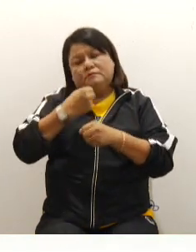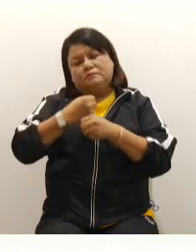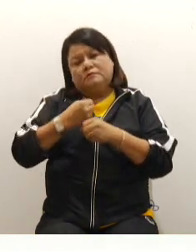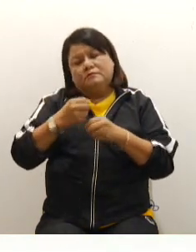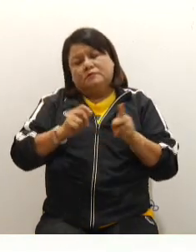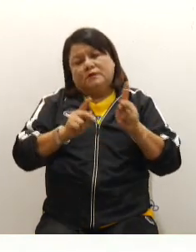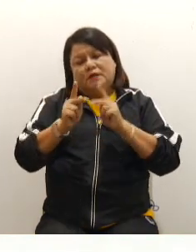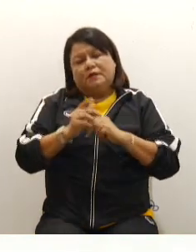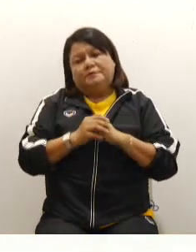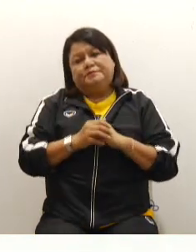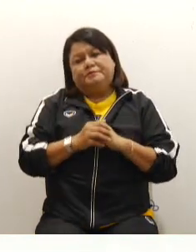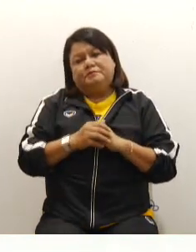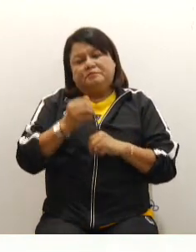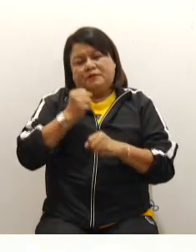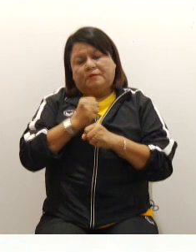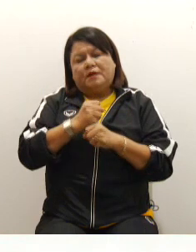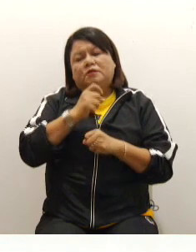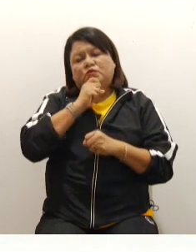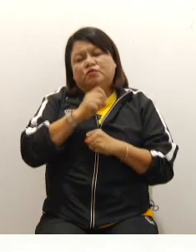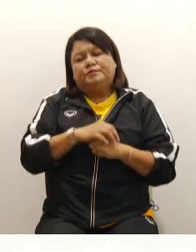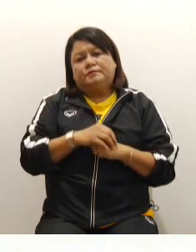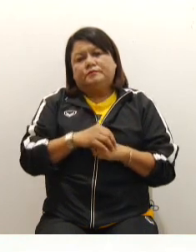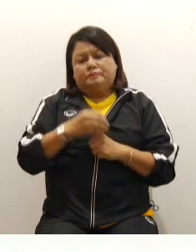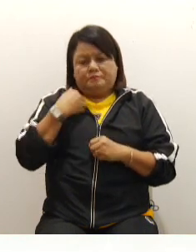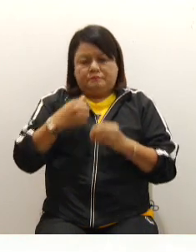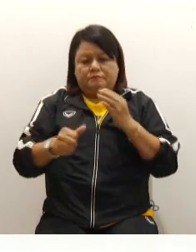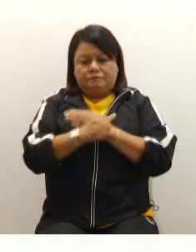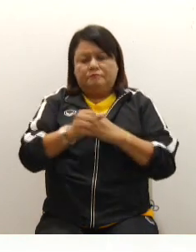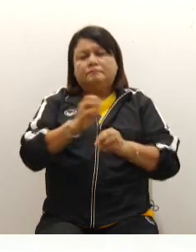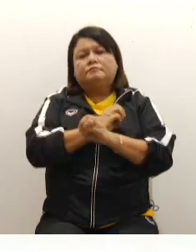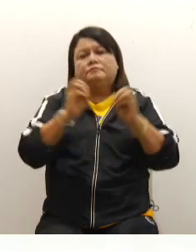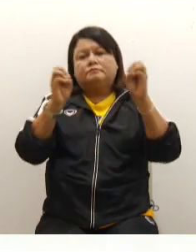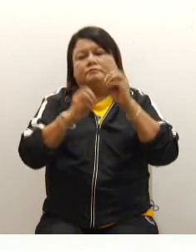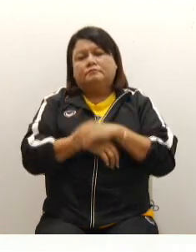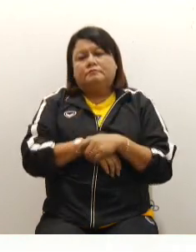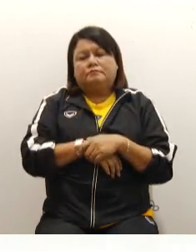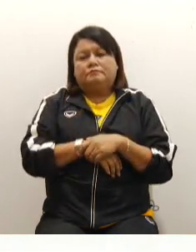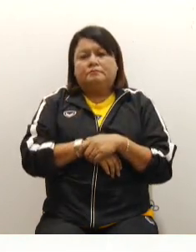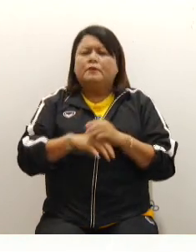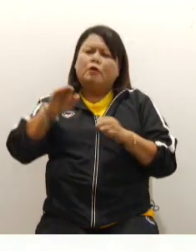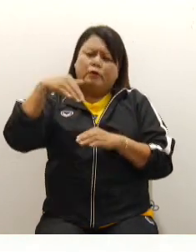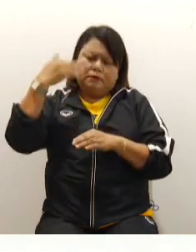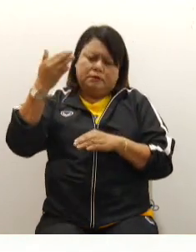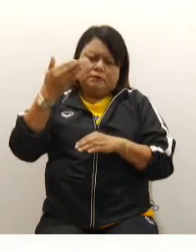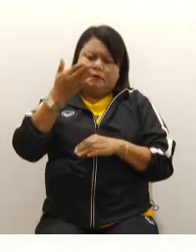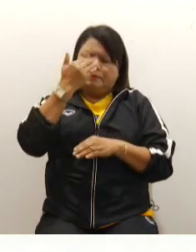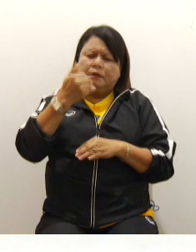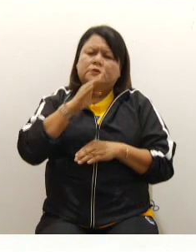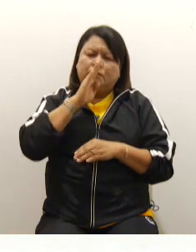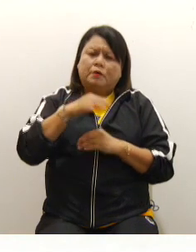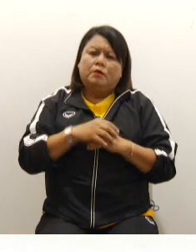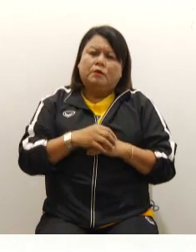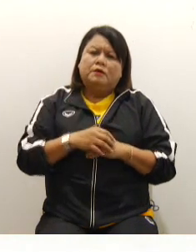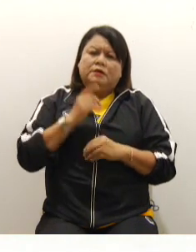ห้องปฏิบัติการที่เราทำงานอยู่เนี่ยจะมีความปลอดภัยก่อนอื่นเนี่ยทำไมเราถึงพูดเรื่องนี้จริงๆแล้ว